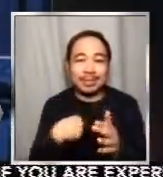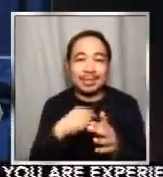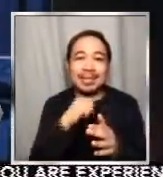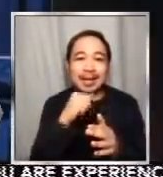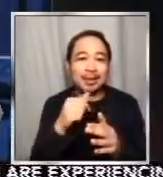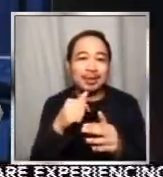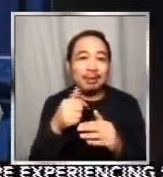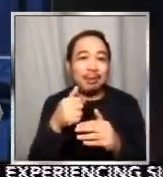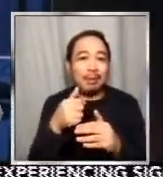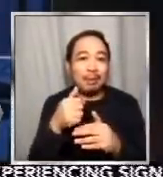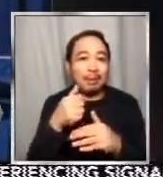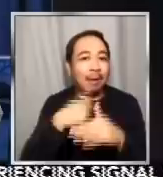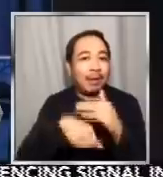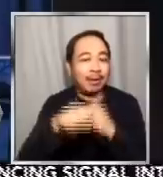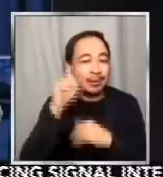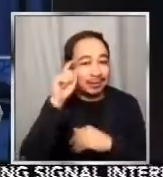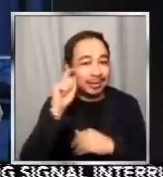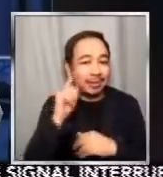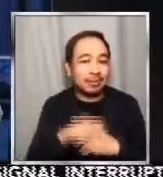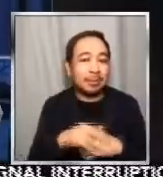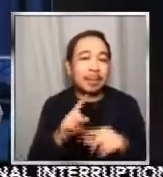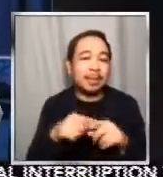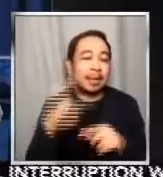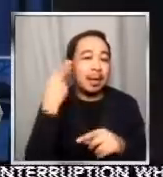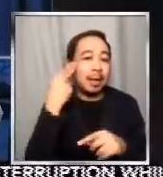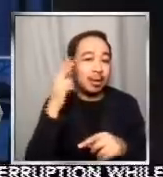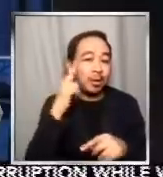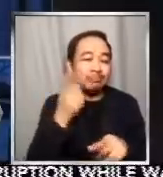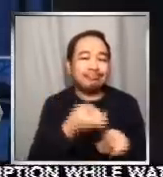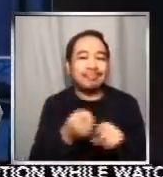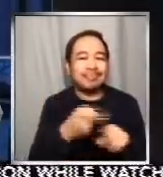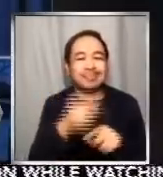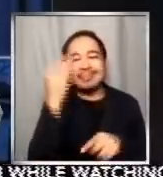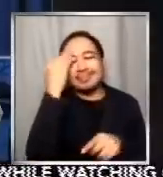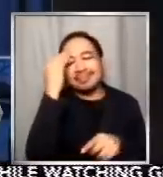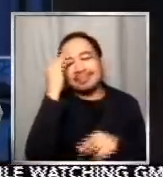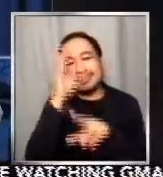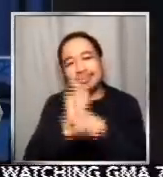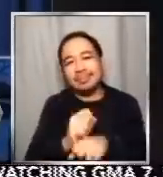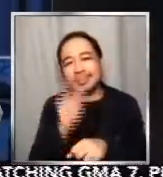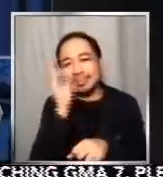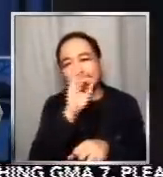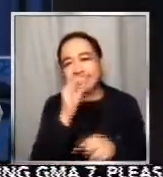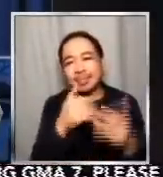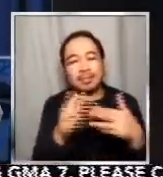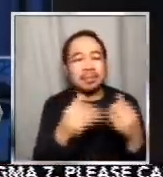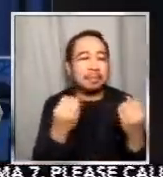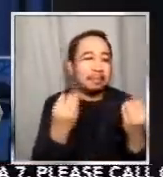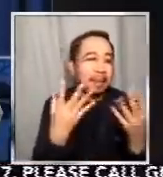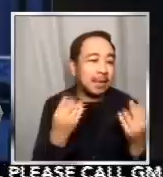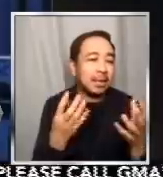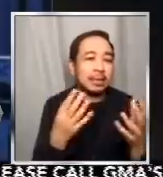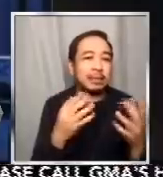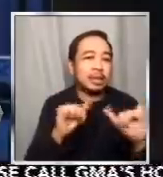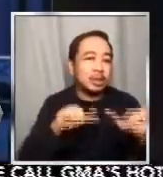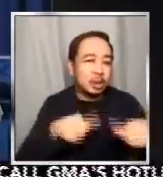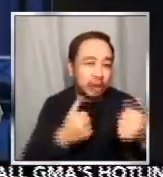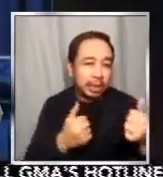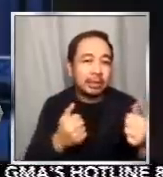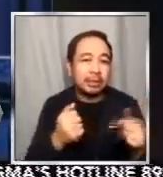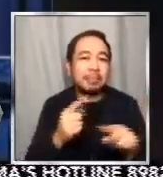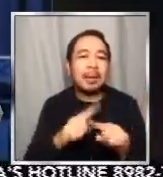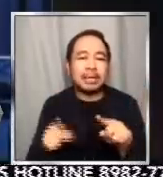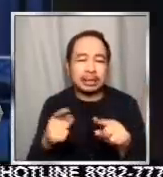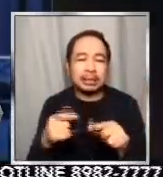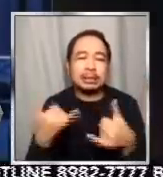Pagtatanggol ni Roque, alam mo talagang ugali na ng Pilipino na bagamat marami tayong pagsubok, no? Sinusubukan pa rin